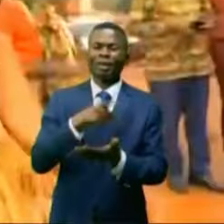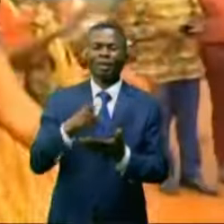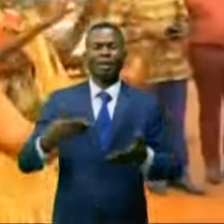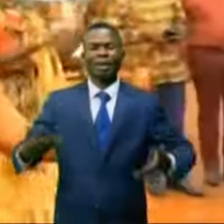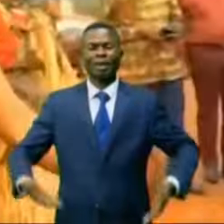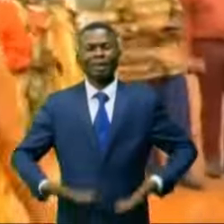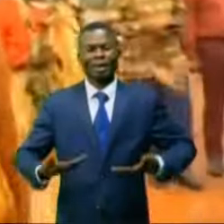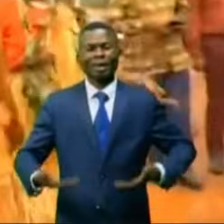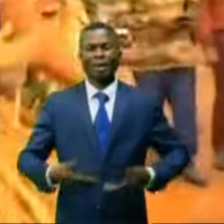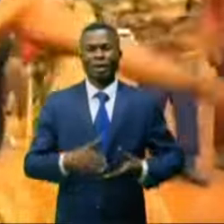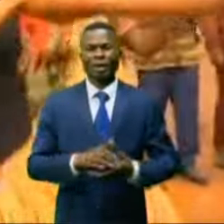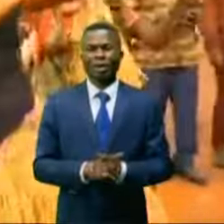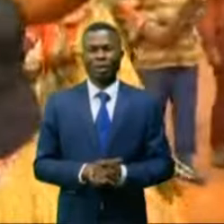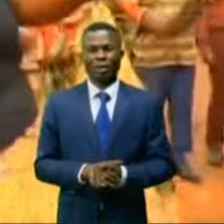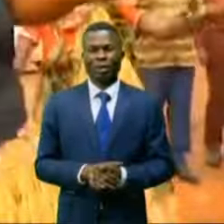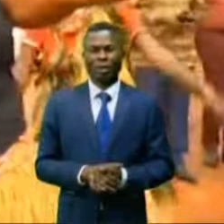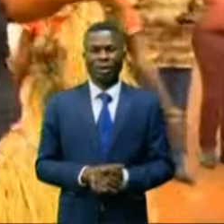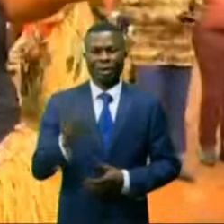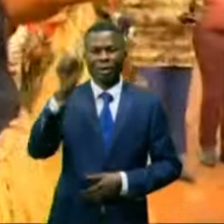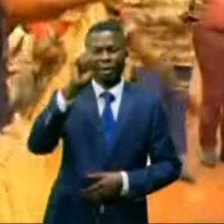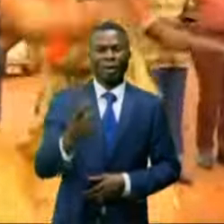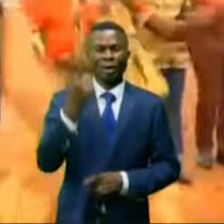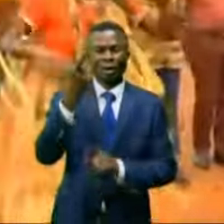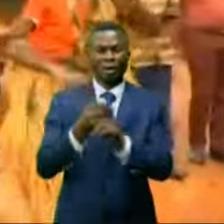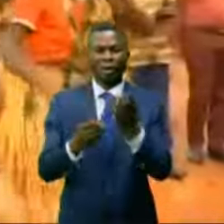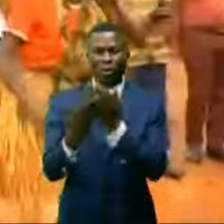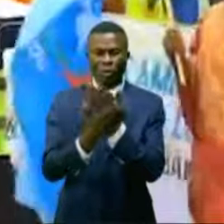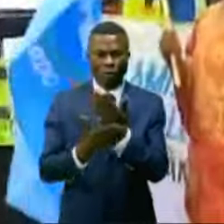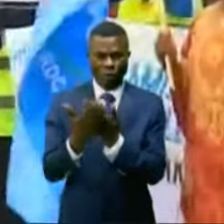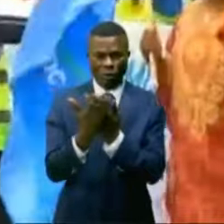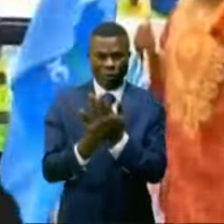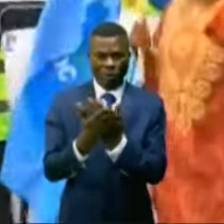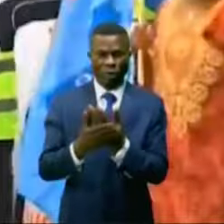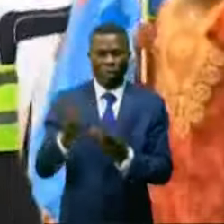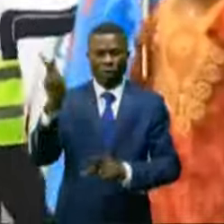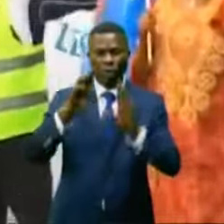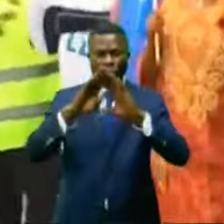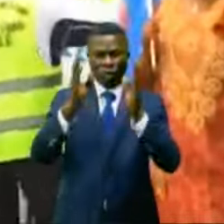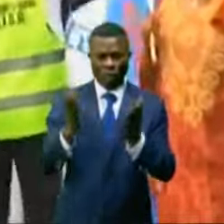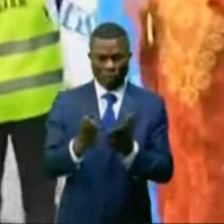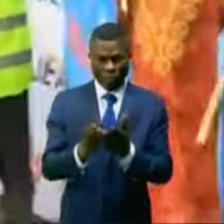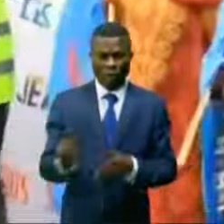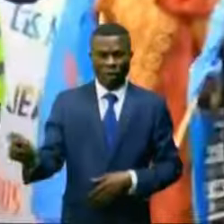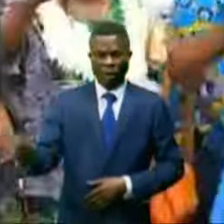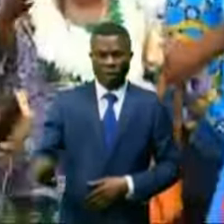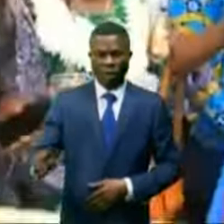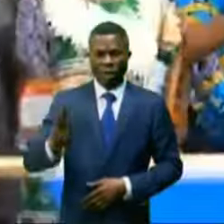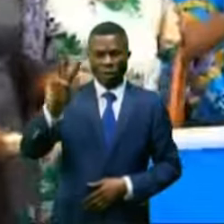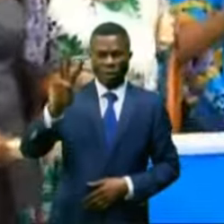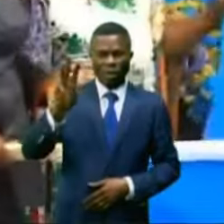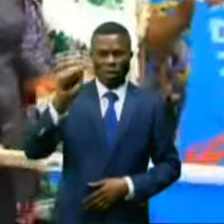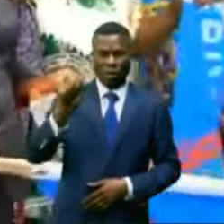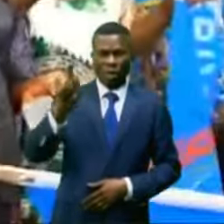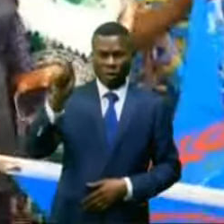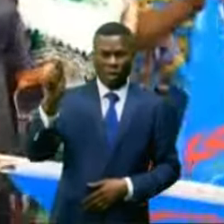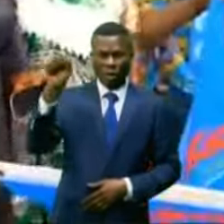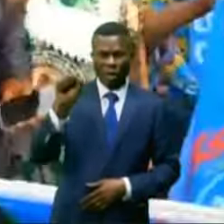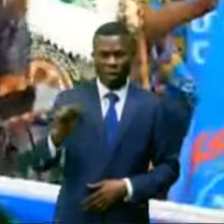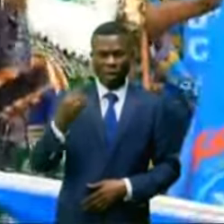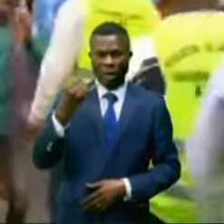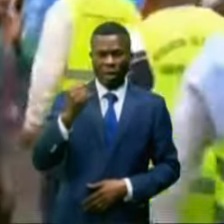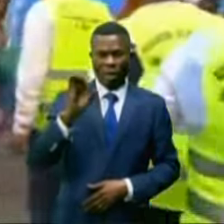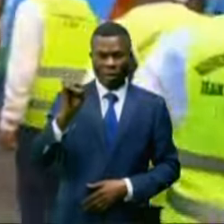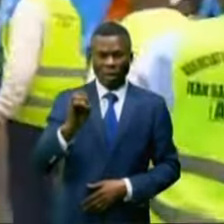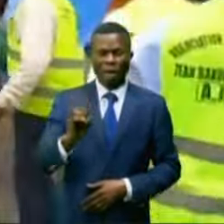Ce mercredi 31 juillet 2024, c'est le tour de la population du chef-lieu du territoire de Ouatcha, capitale économique de la province